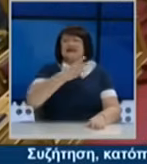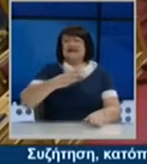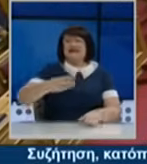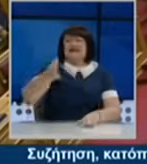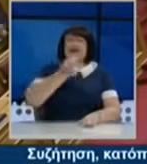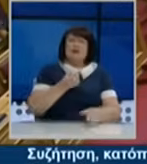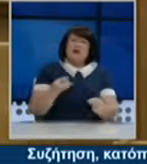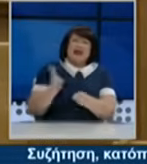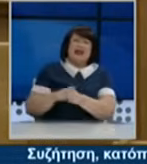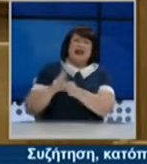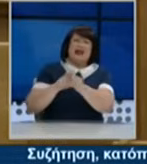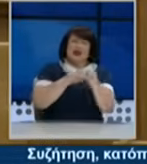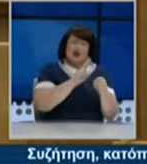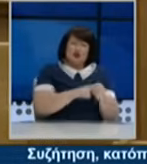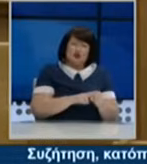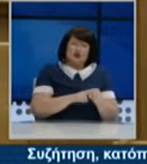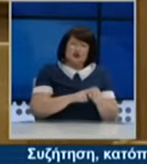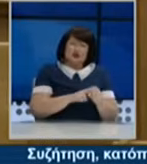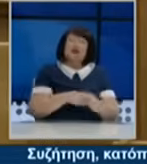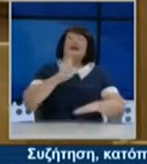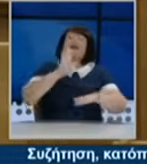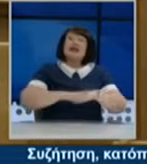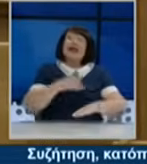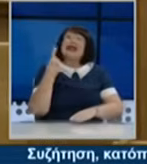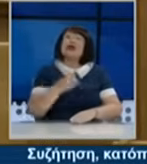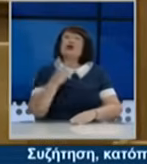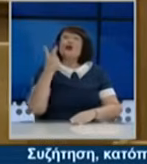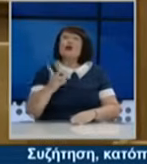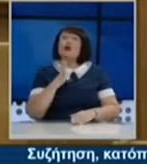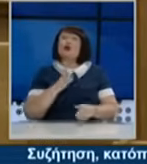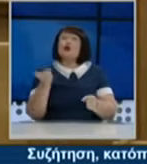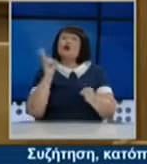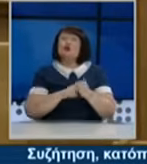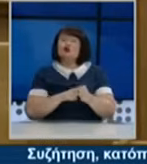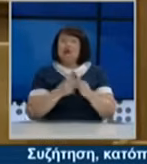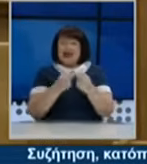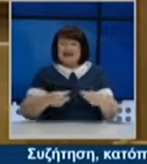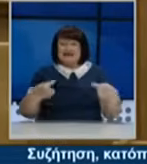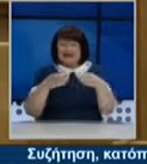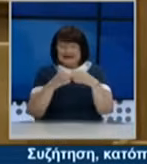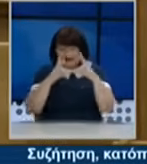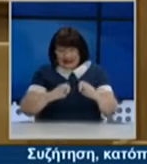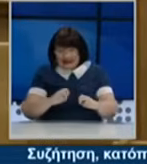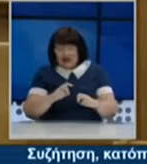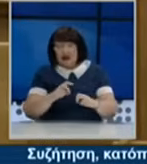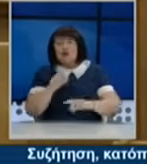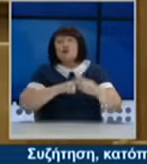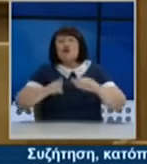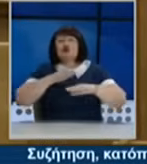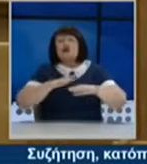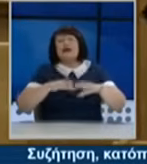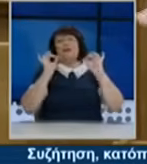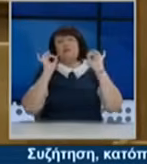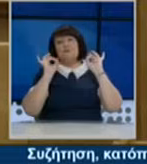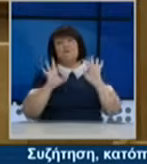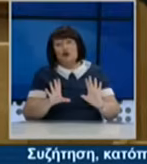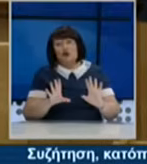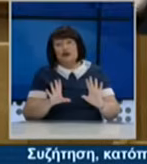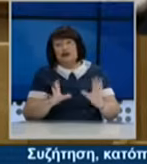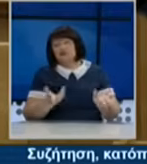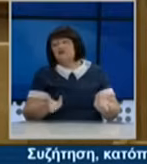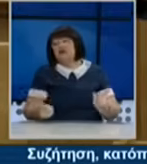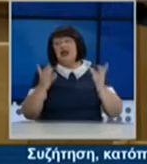για νεκρούς, όταν έχει στην πλάτη του 102 νεκρούς στο μάτι και μία εξεταστική δεν έκαναν ποτέ για να δούμε ποιος έφταιγε και τι έφταιγε, είναι άλλη ιστορία. Εδώ